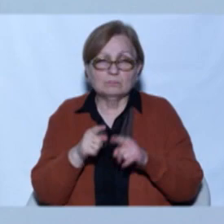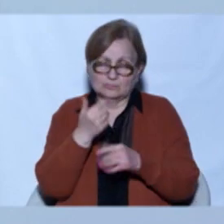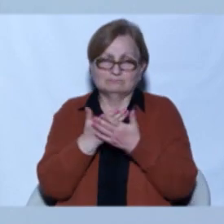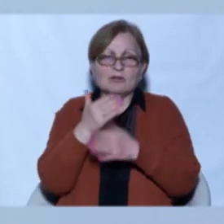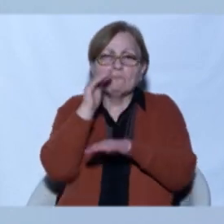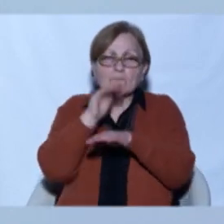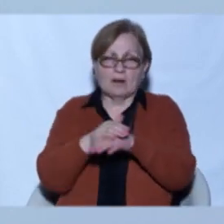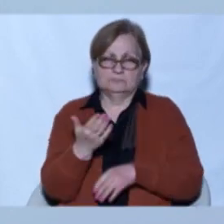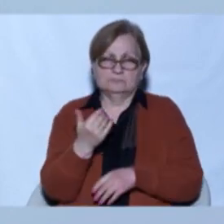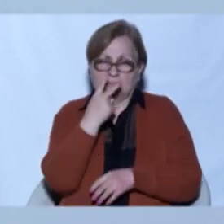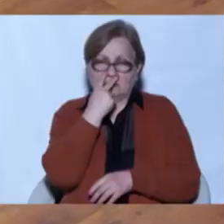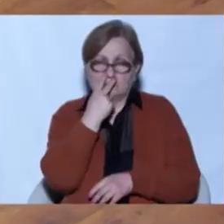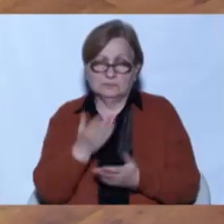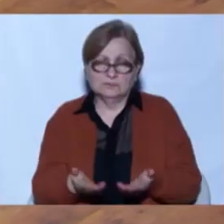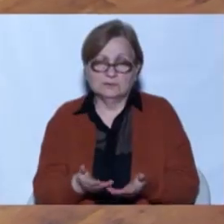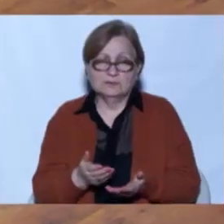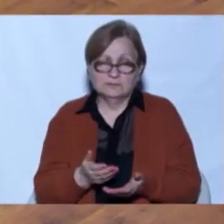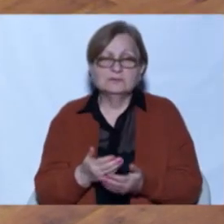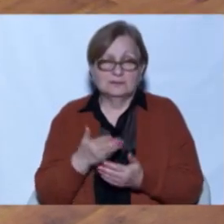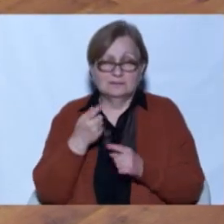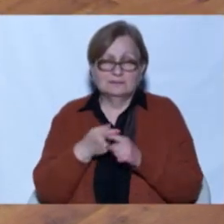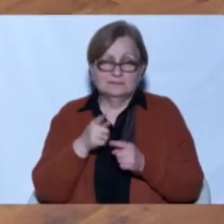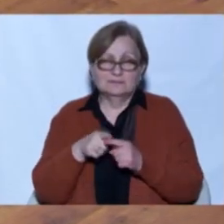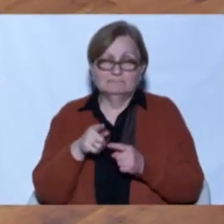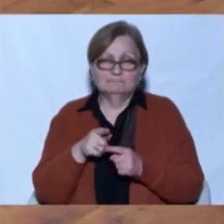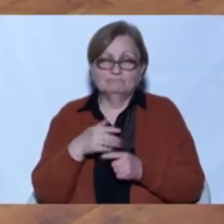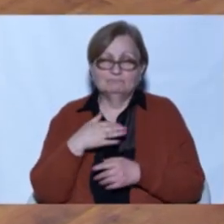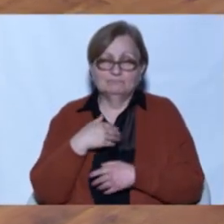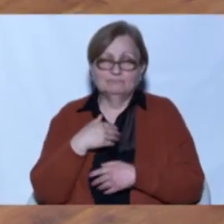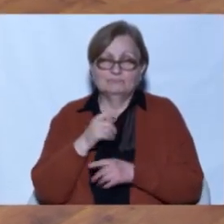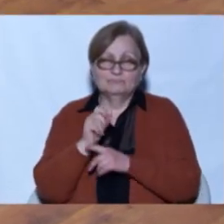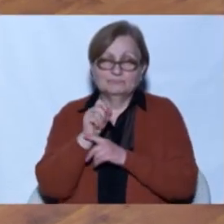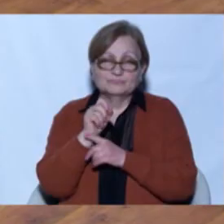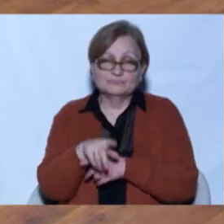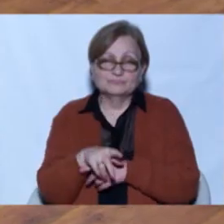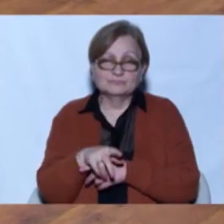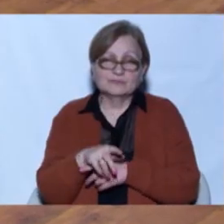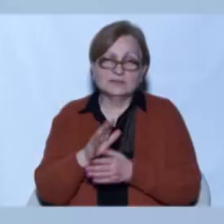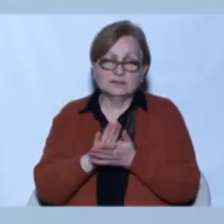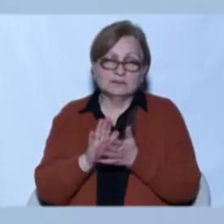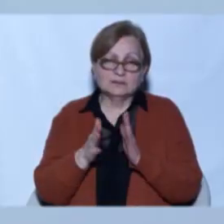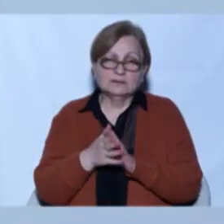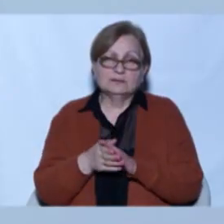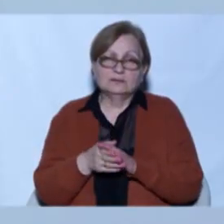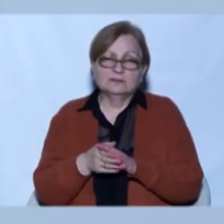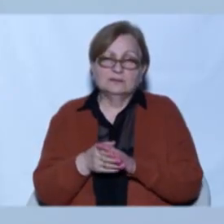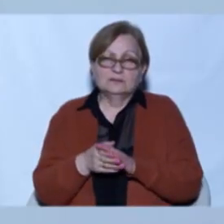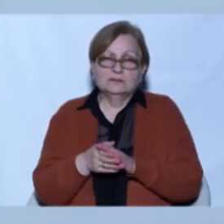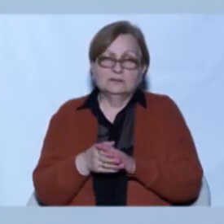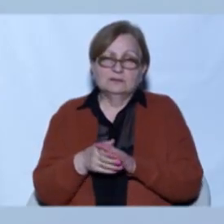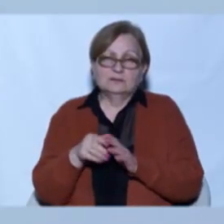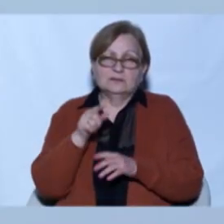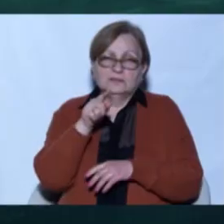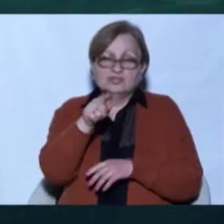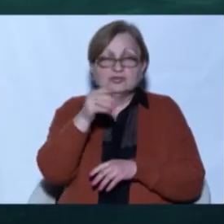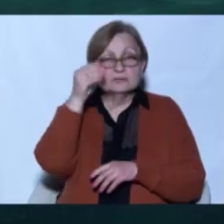დაგავიწყდეს არგუმენტებთან ერთად მაგალითების მოყვანა. ჩვენი დავალების პირობა ასეთია.